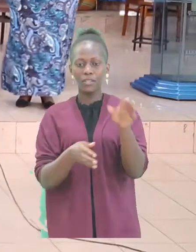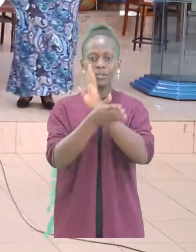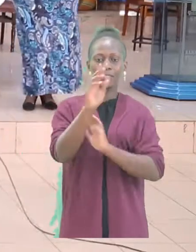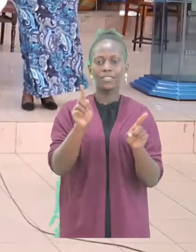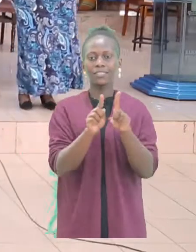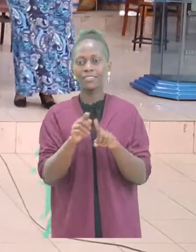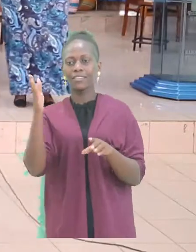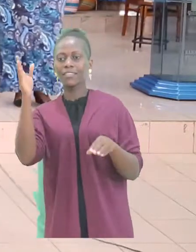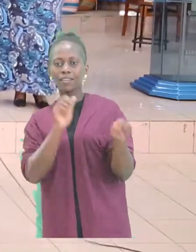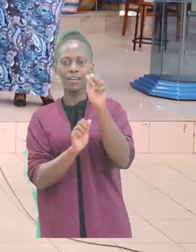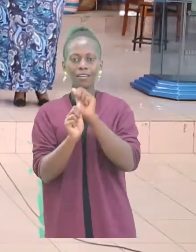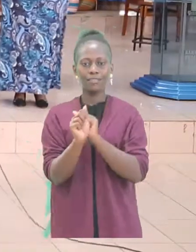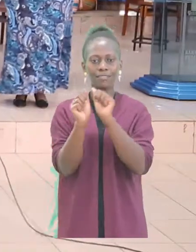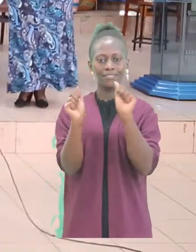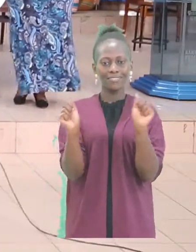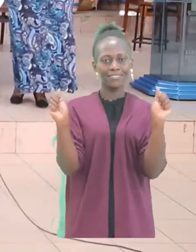Kuna Mungu kama wewe Bwana,